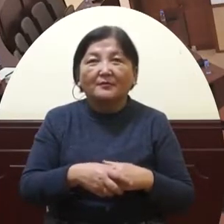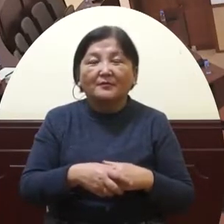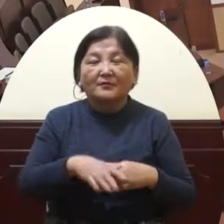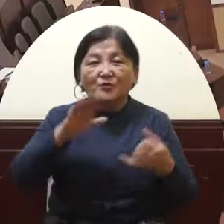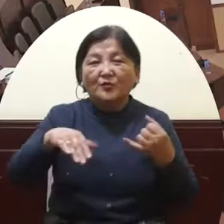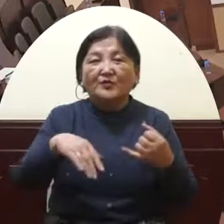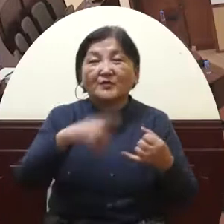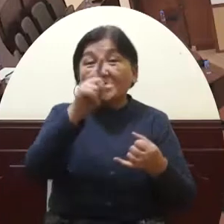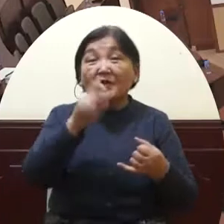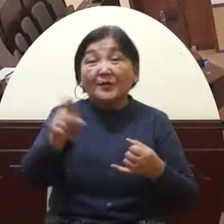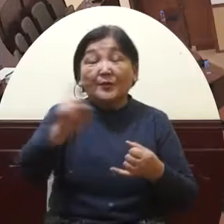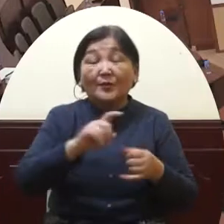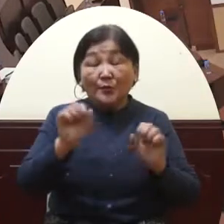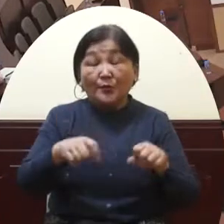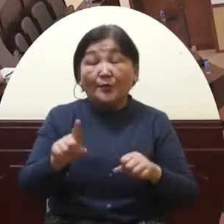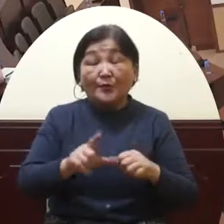Сүүлээс нь харилц чи болох уу?